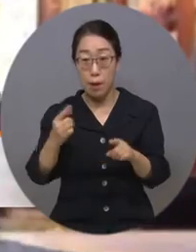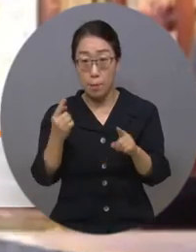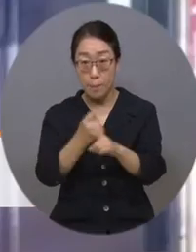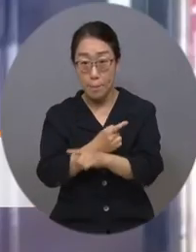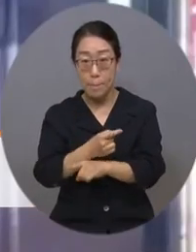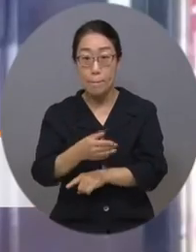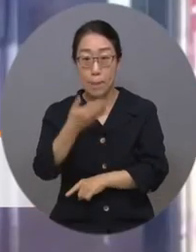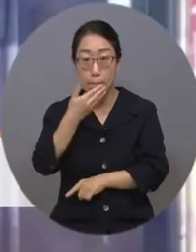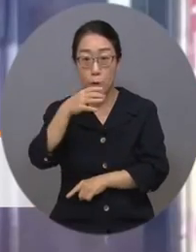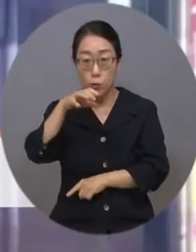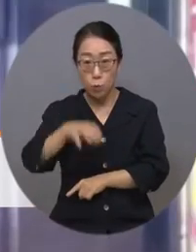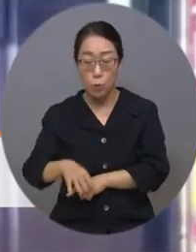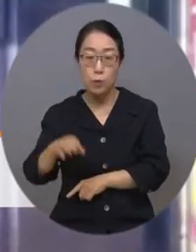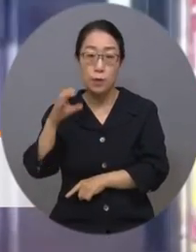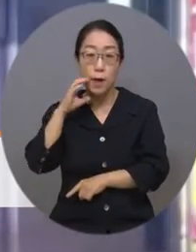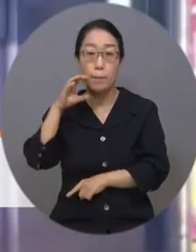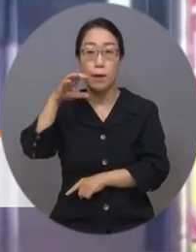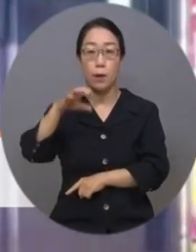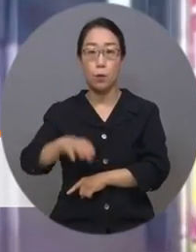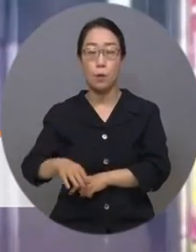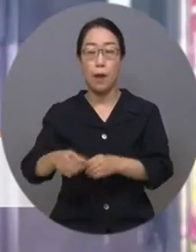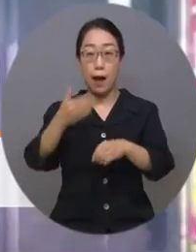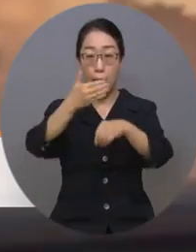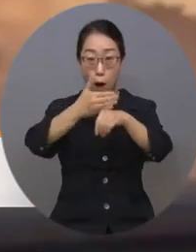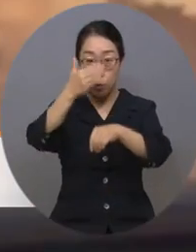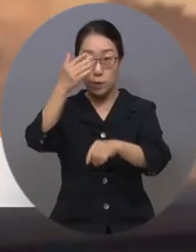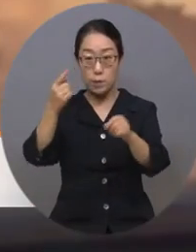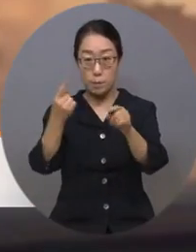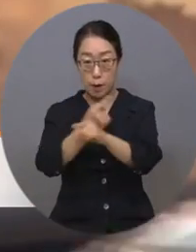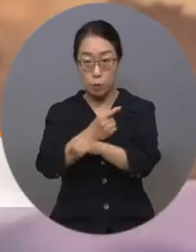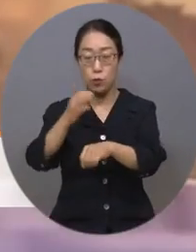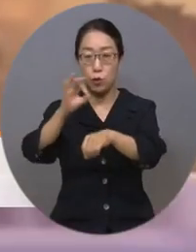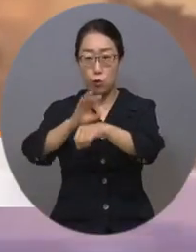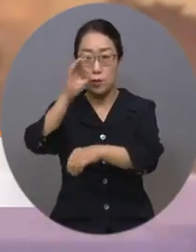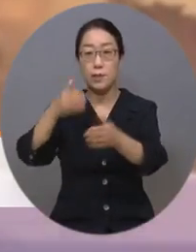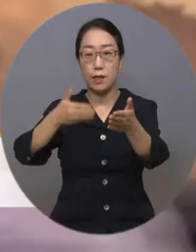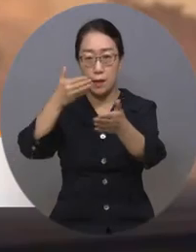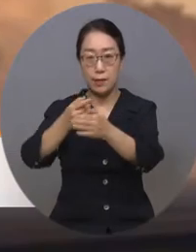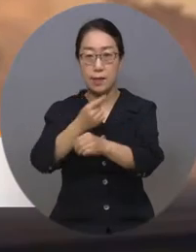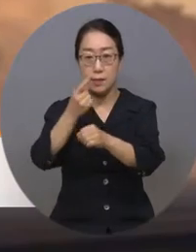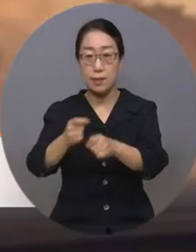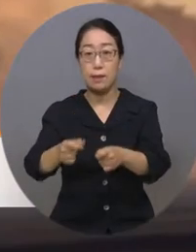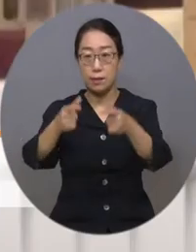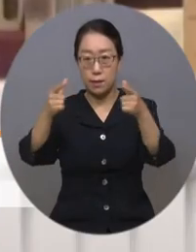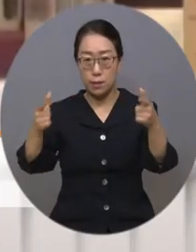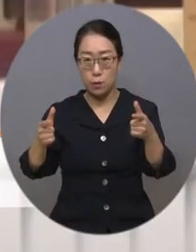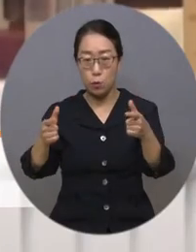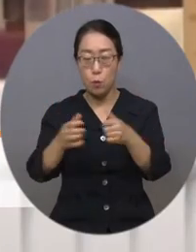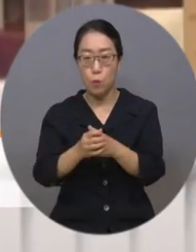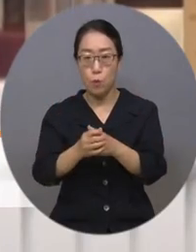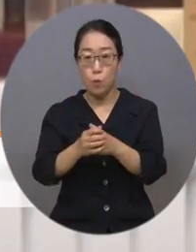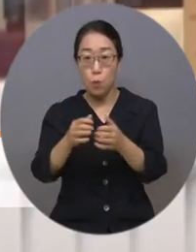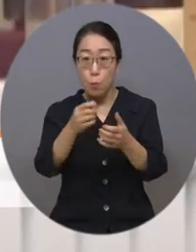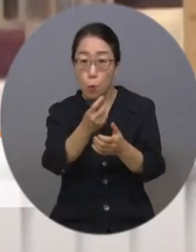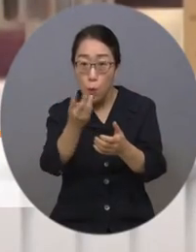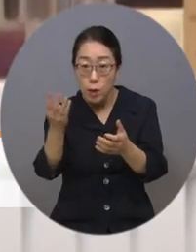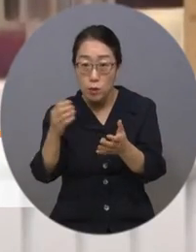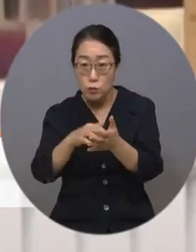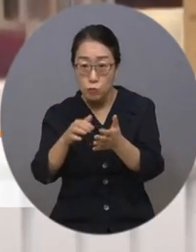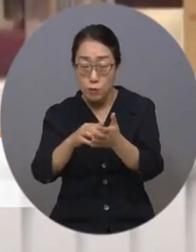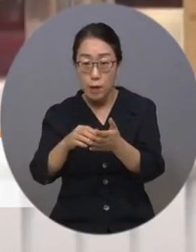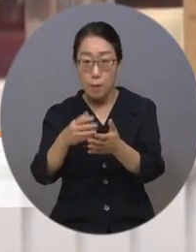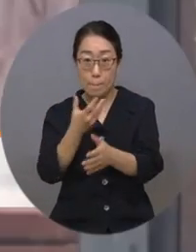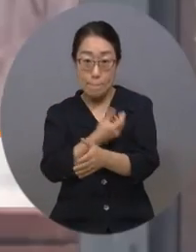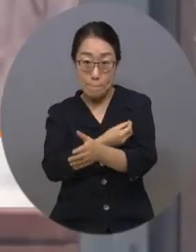등의 영업시간은 밤 9시에서 10시로 1시간 들리고 모임인 언제 한도 백신 접종 완료 자를 중심으로